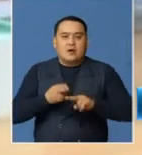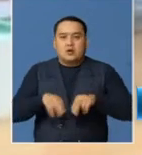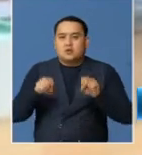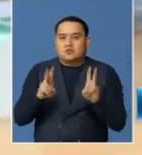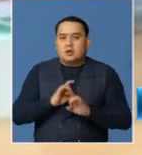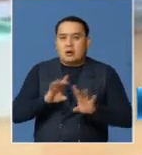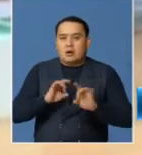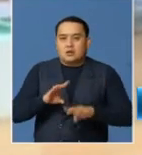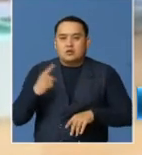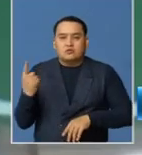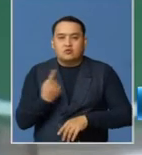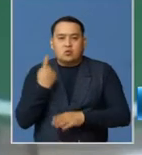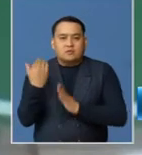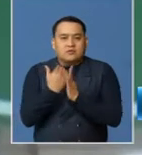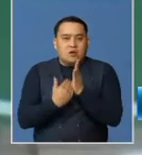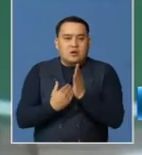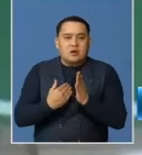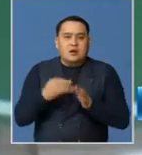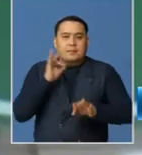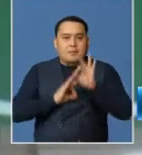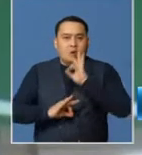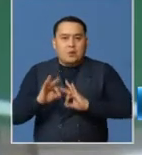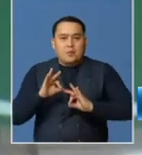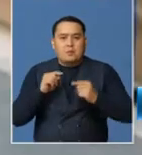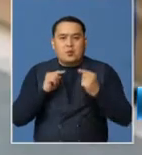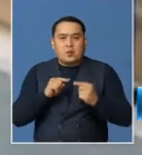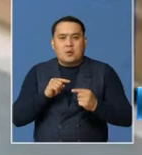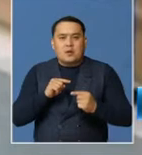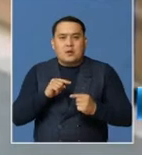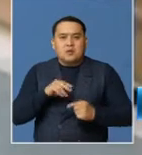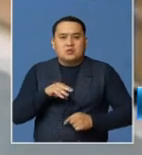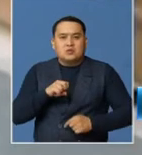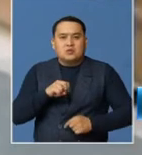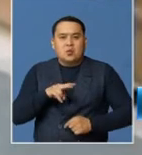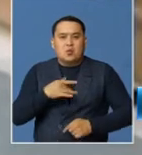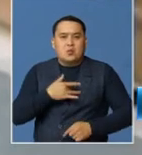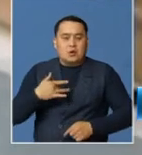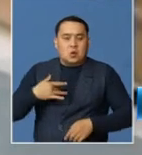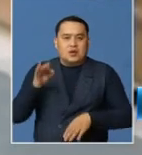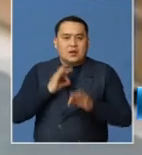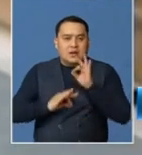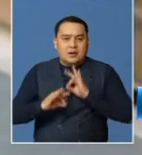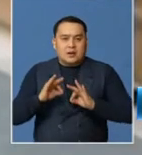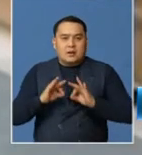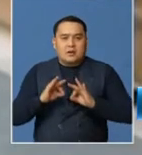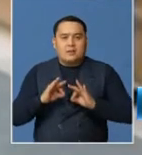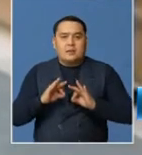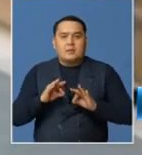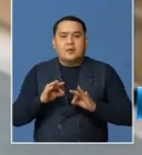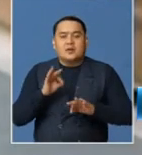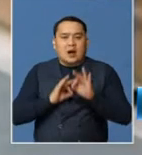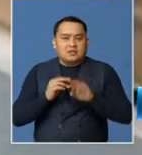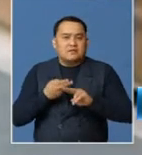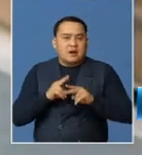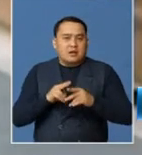специалисты, чаще всего в этот список входят противомикробные, в том числе противотуберкулезные и антибиотики. антибактериальные